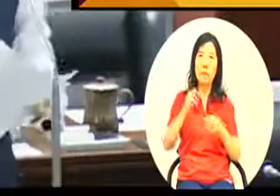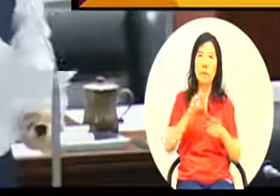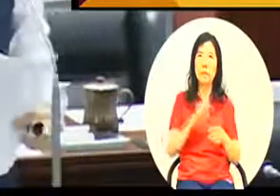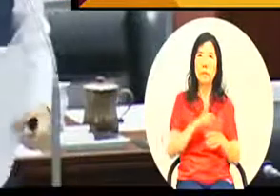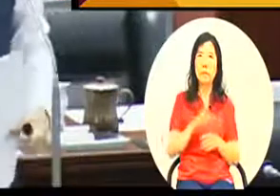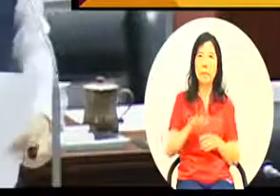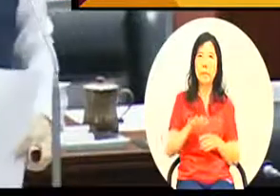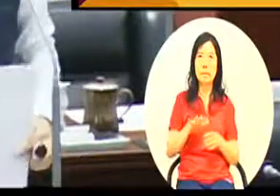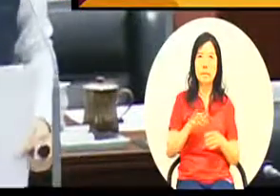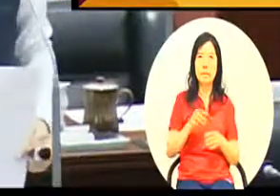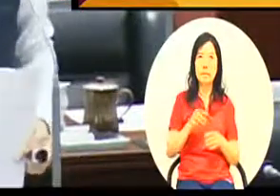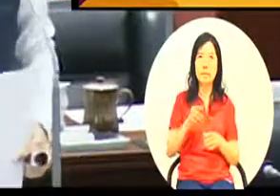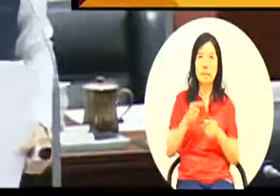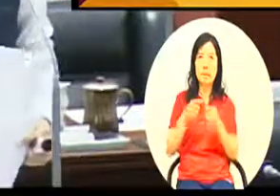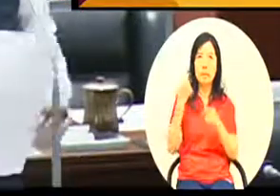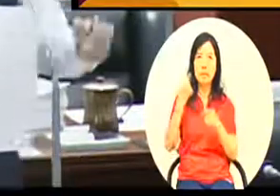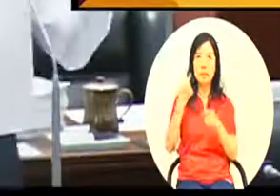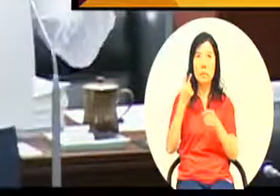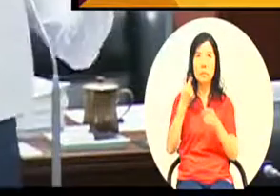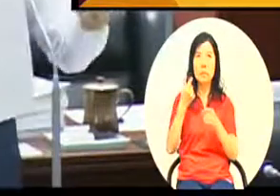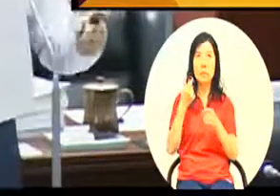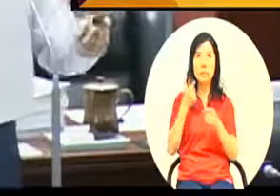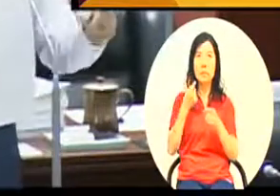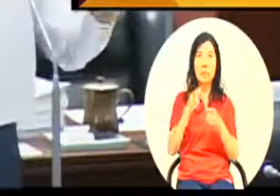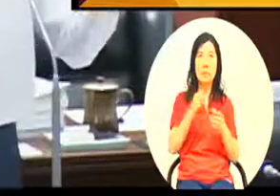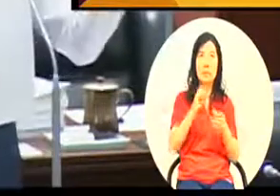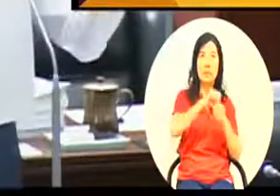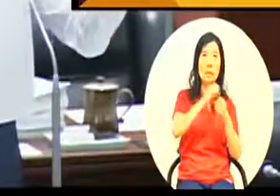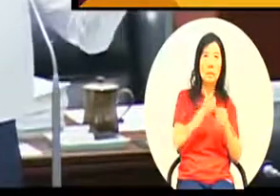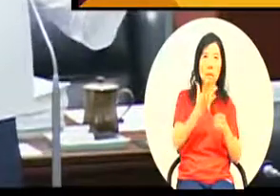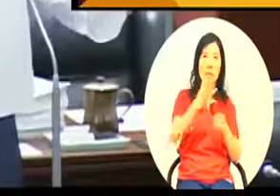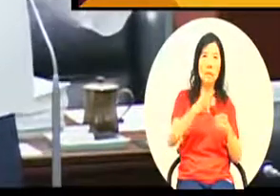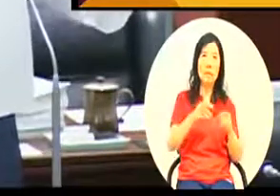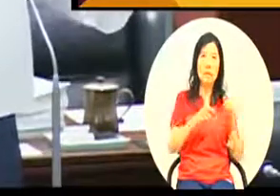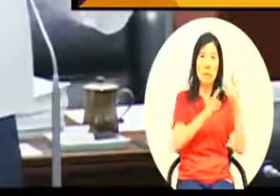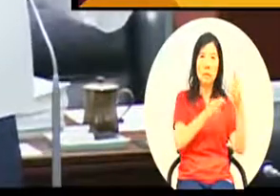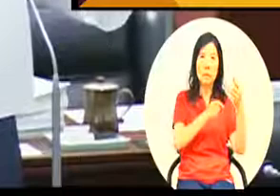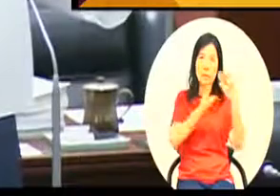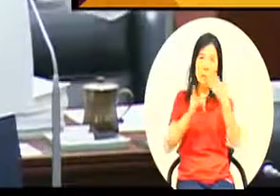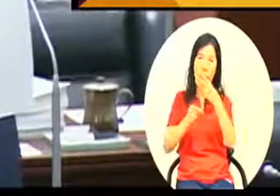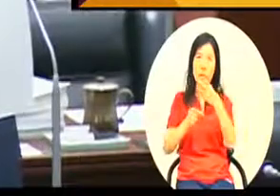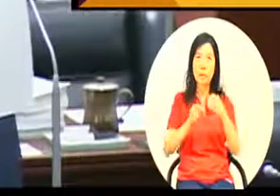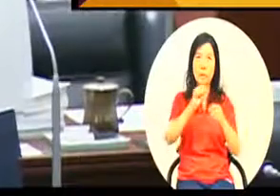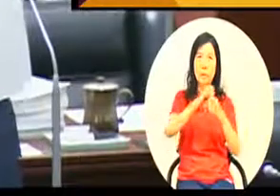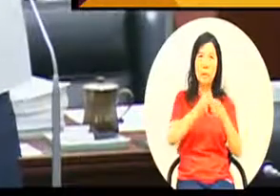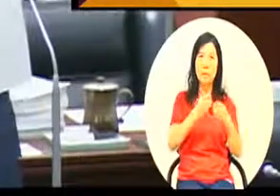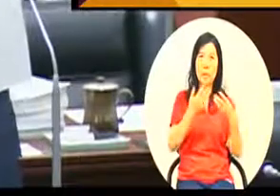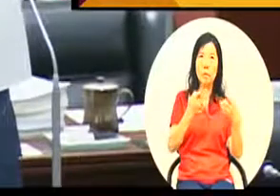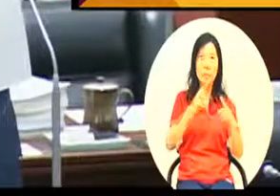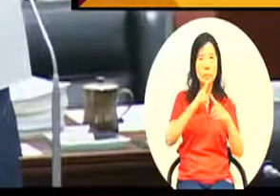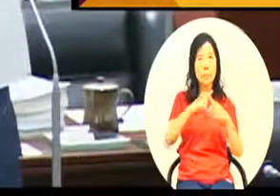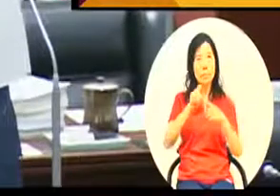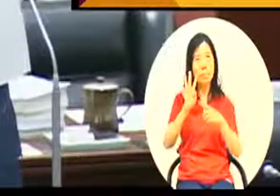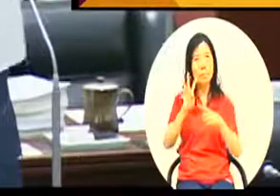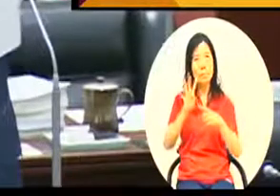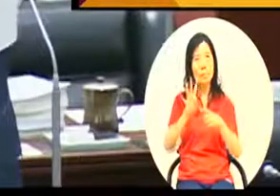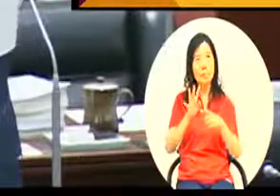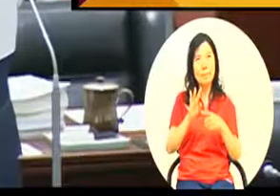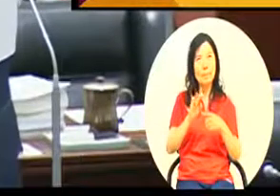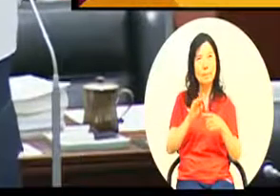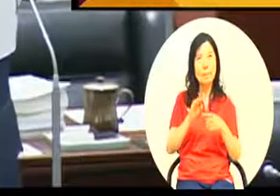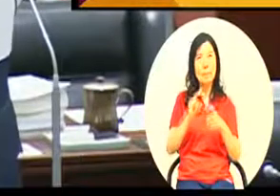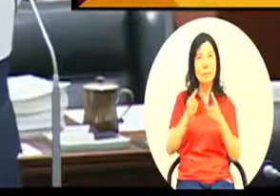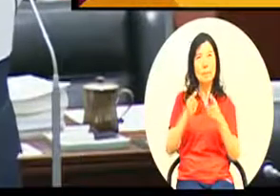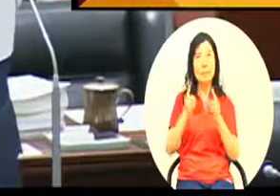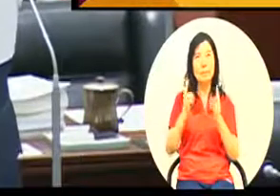讲比去年的还多，而且这只是1到3月，那如果加乘以4的话，也是跟